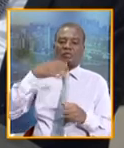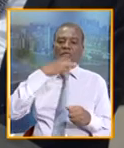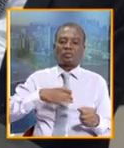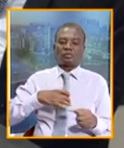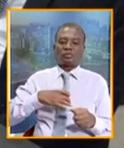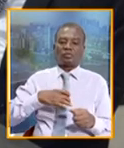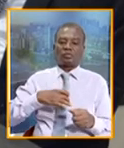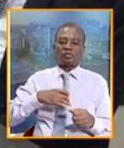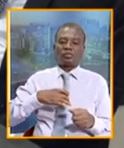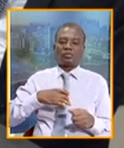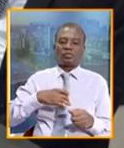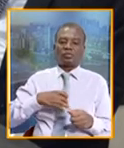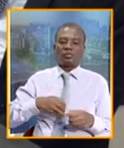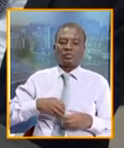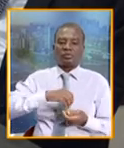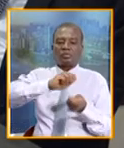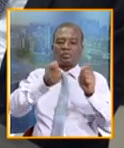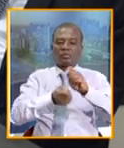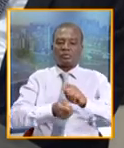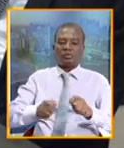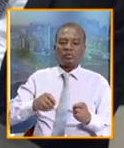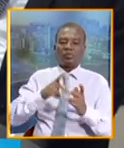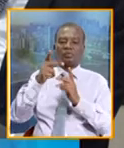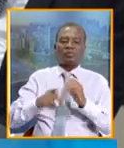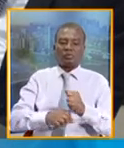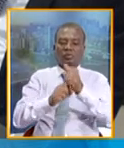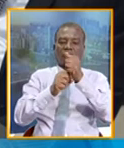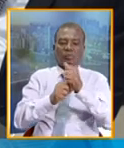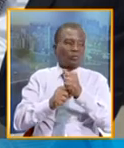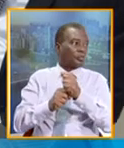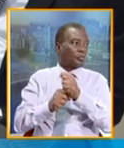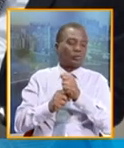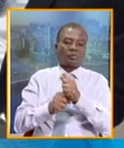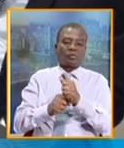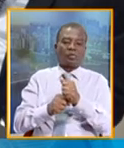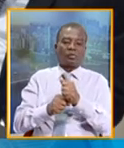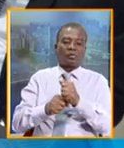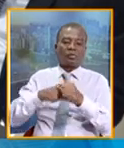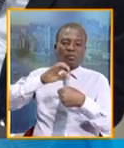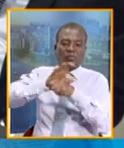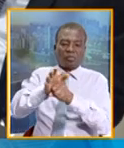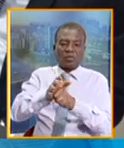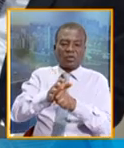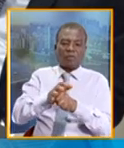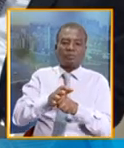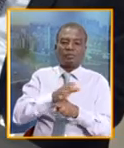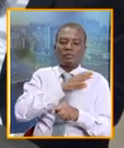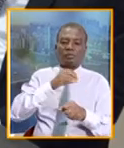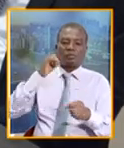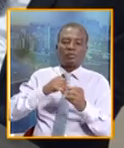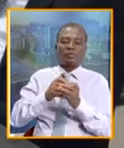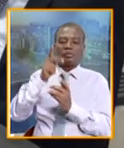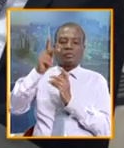souhaitons transformer notre plan d'appui Covid à l'économie en un